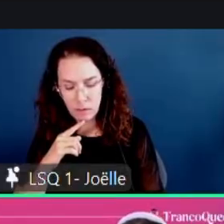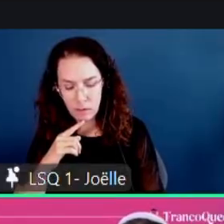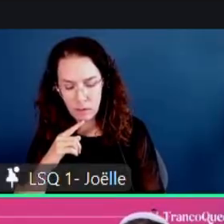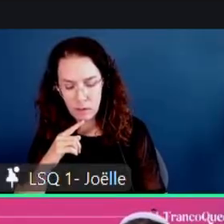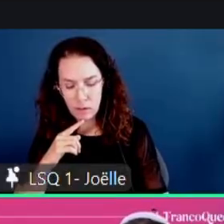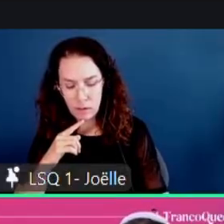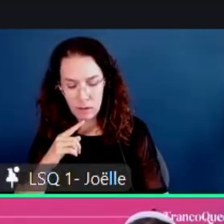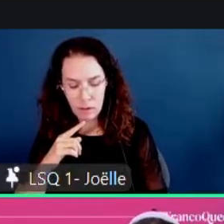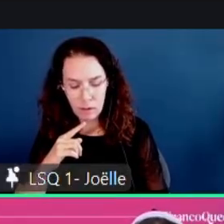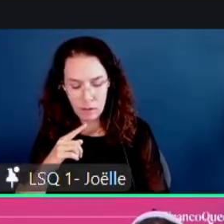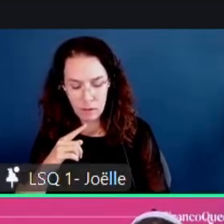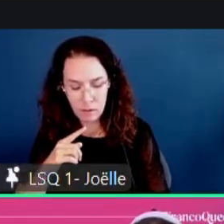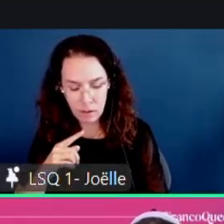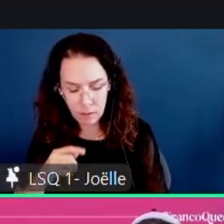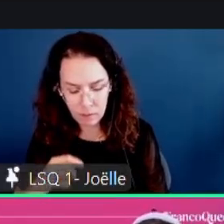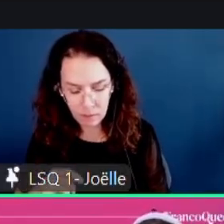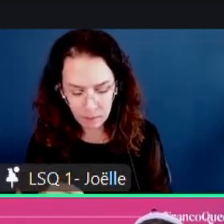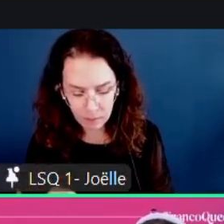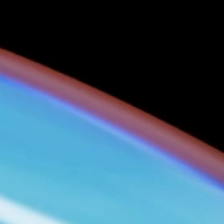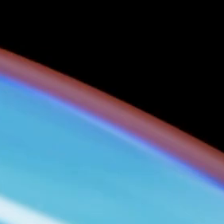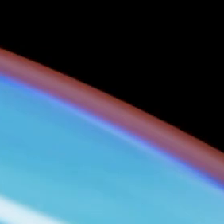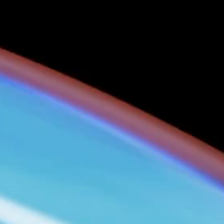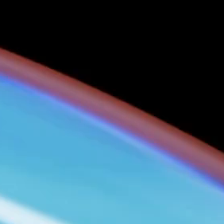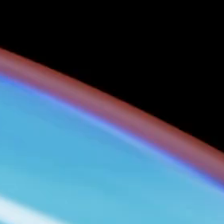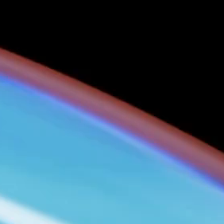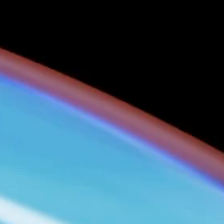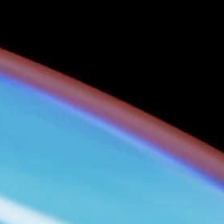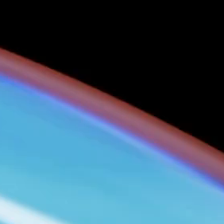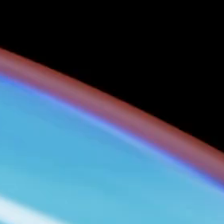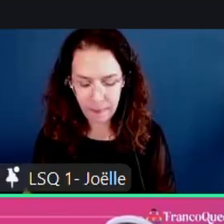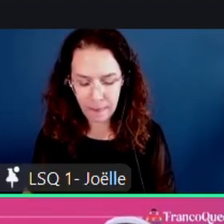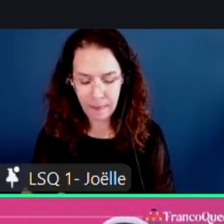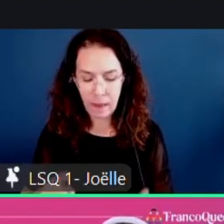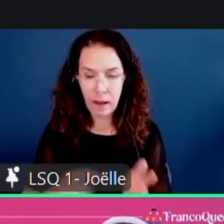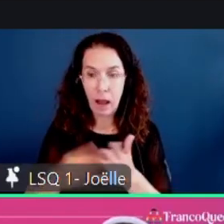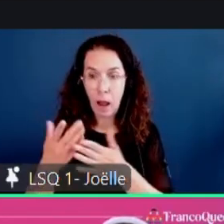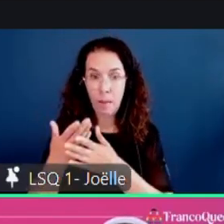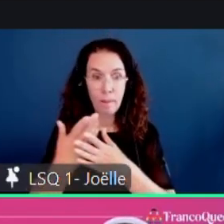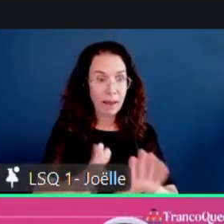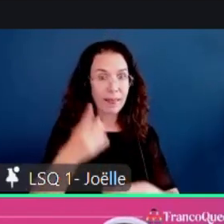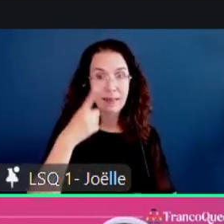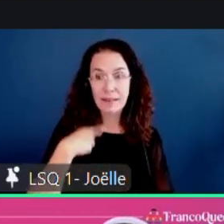Est-ce qu'il y a d'autres personnes qui veulent me donner un pouce, me signaler que vous êtes prête?